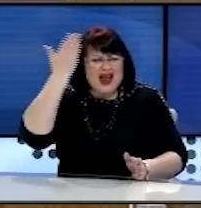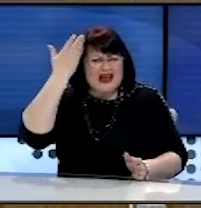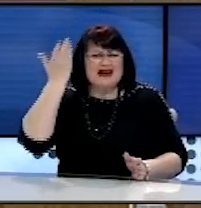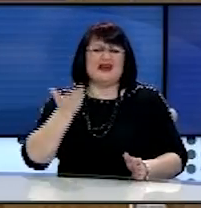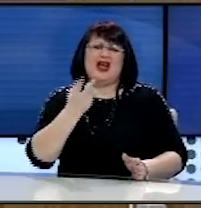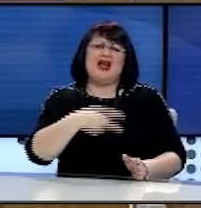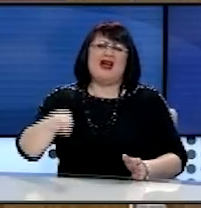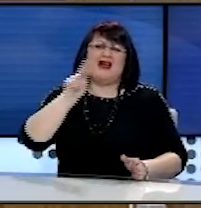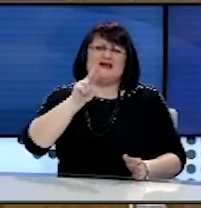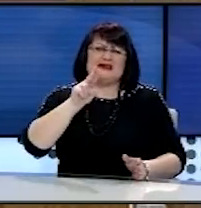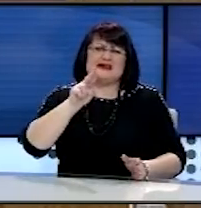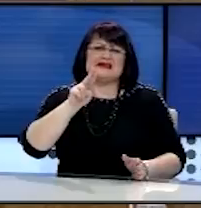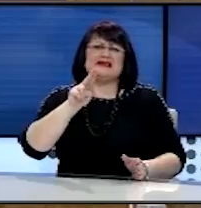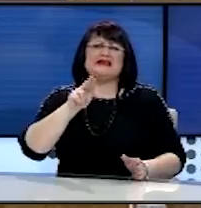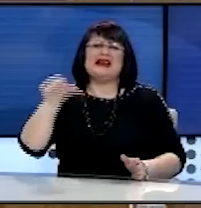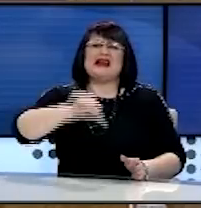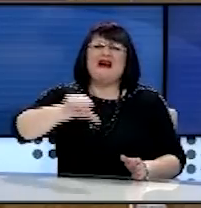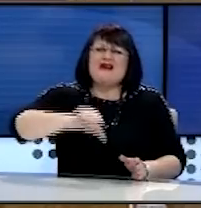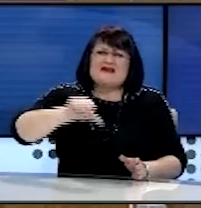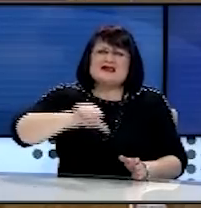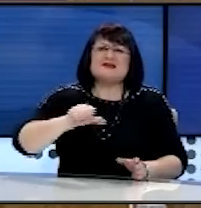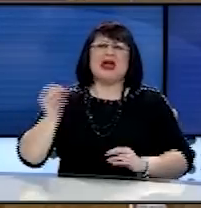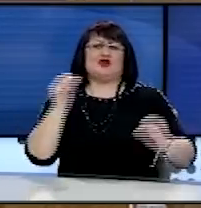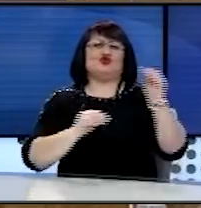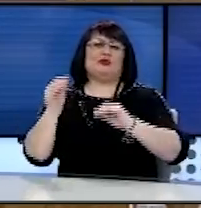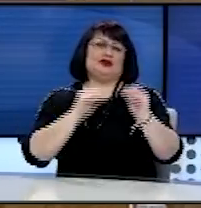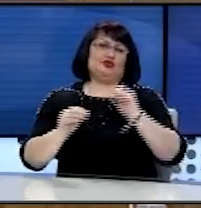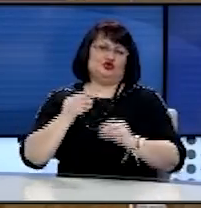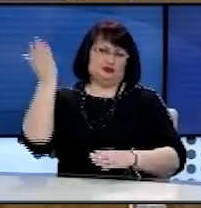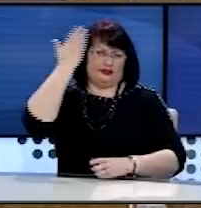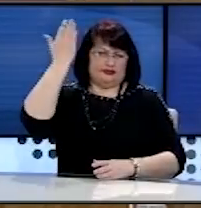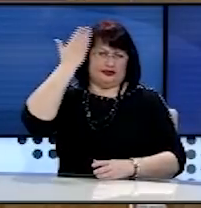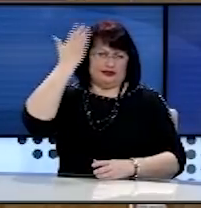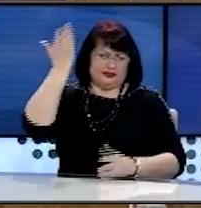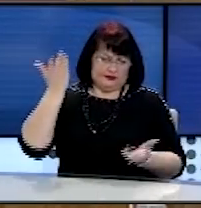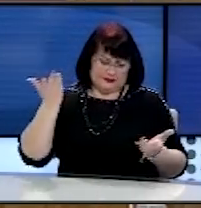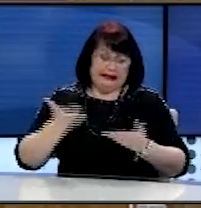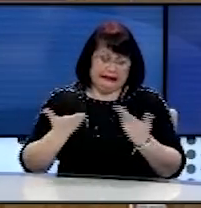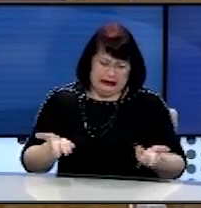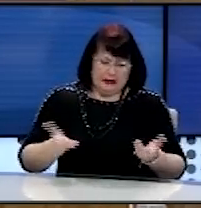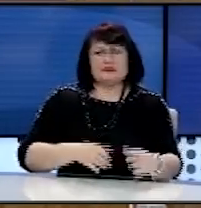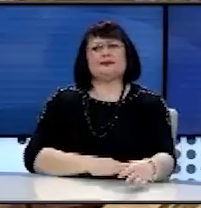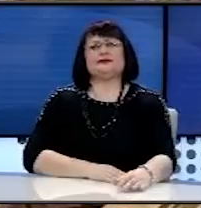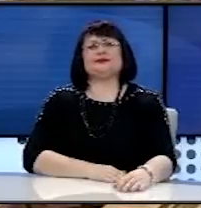την αύξηση των τιμών των καυσίμων, τους εξοπλισμούς. Και